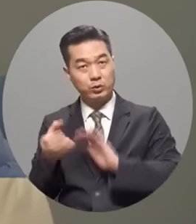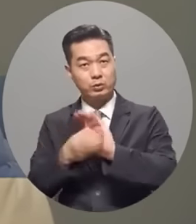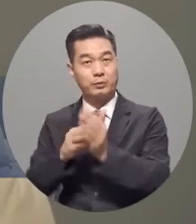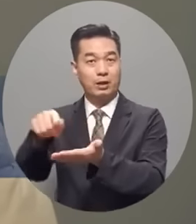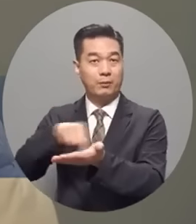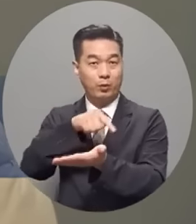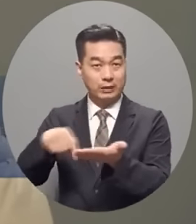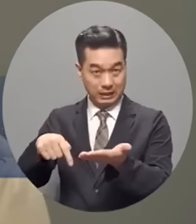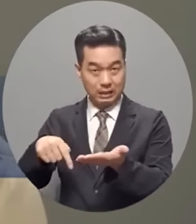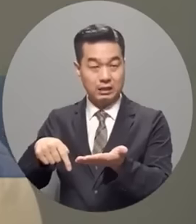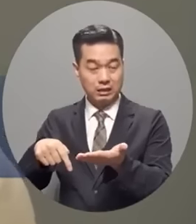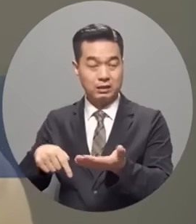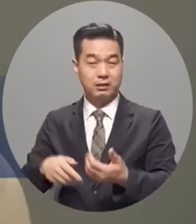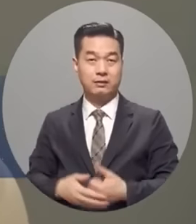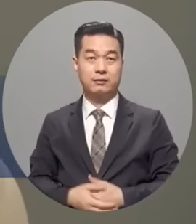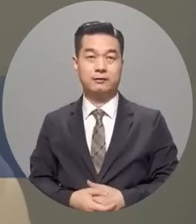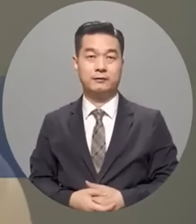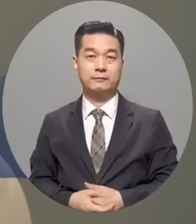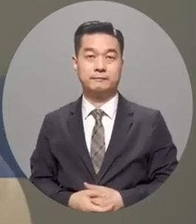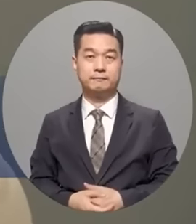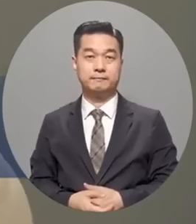CT th